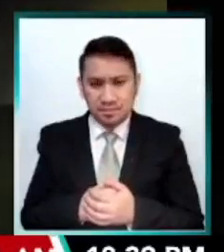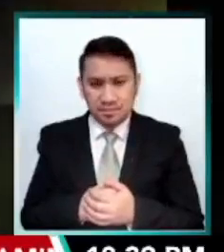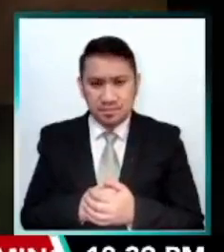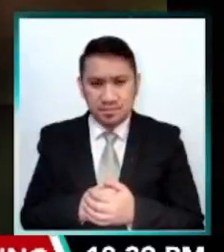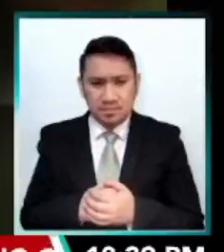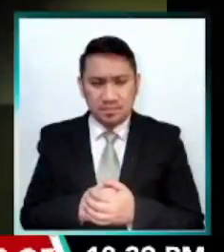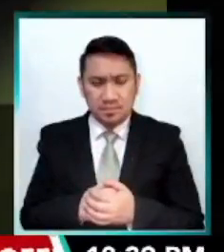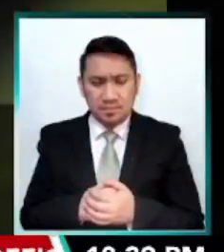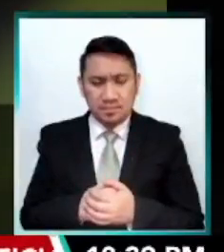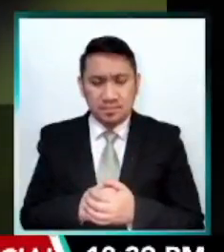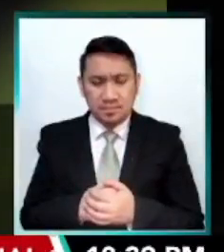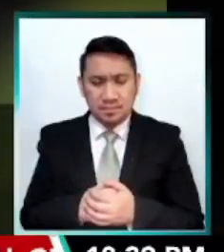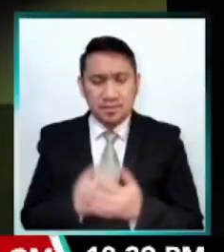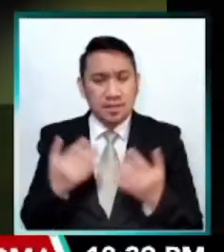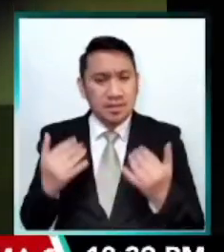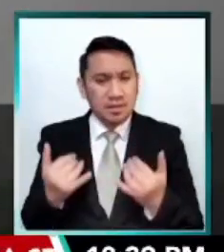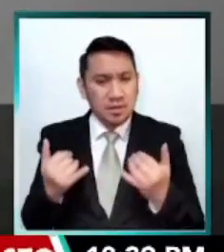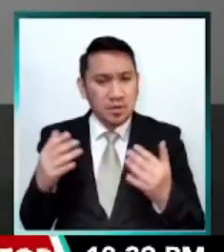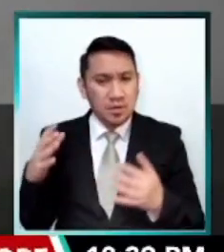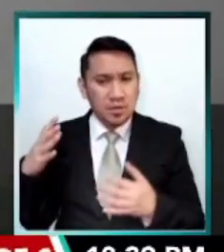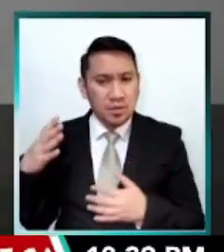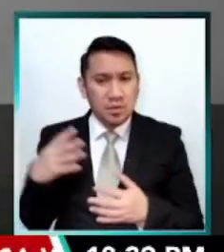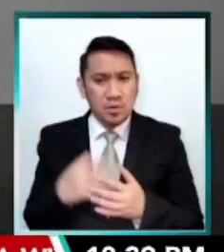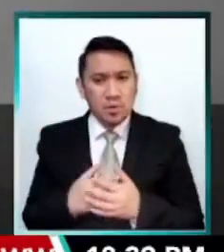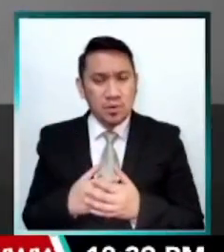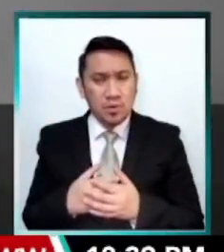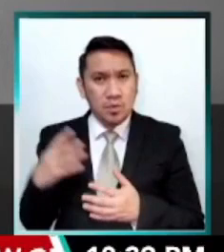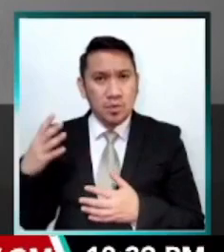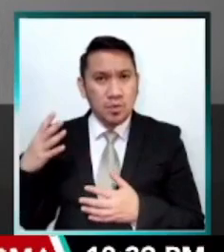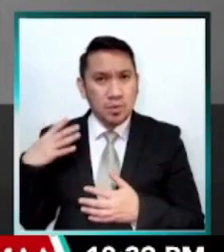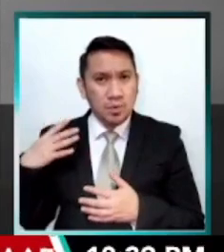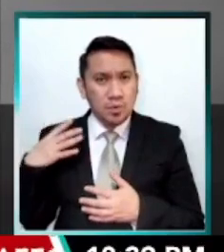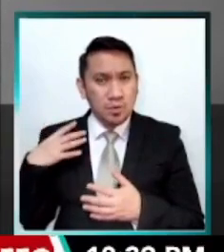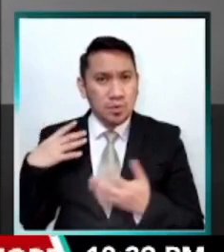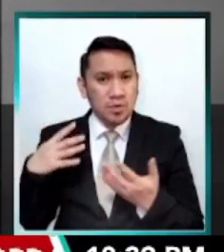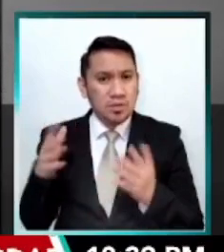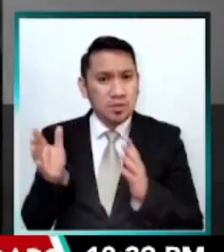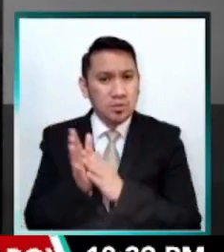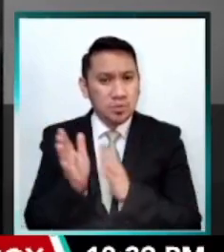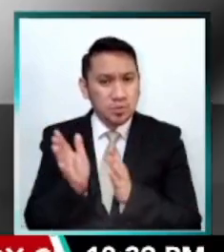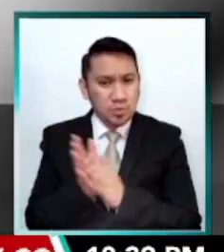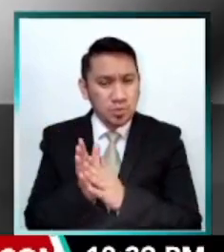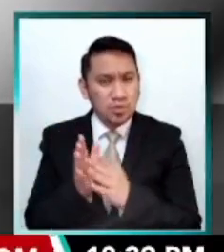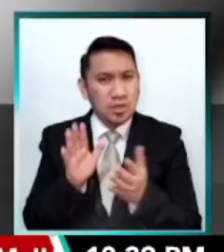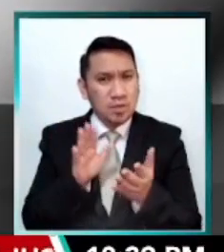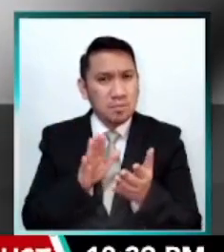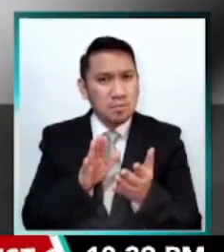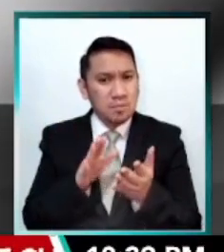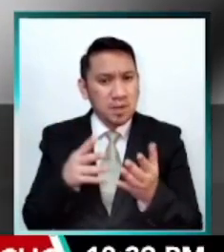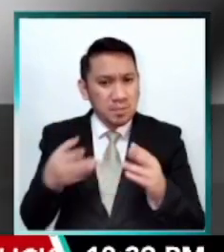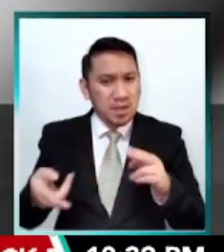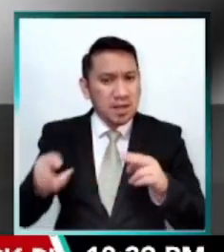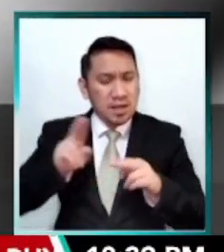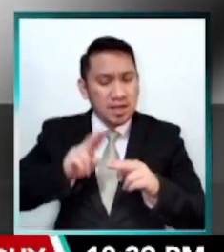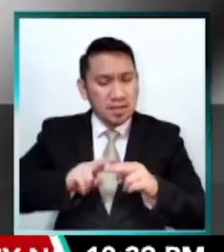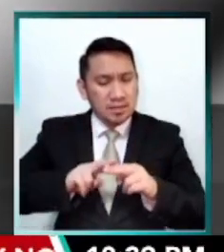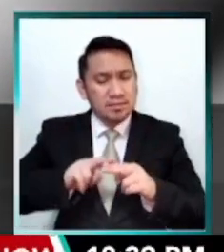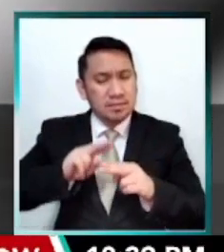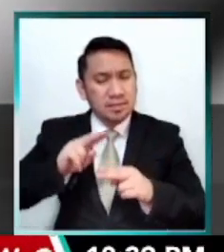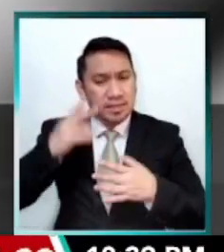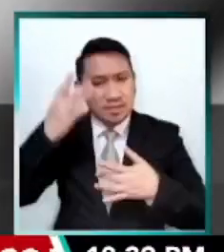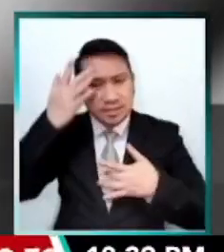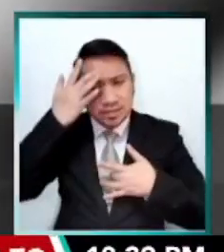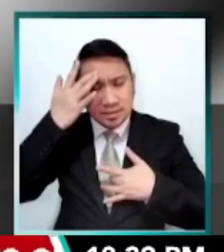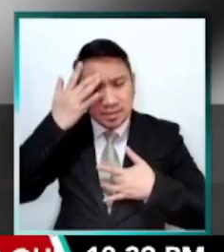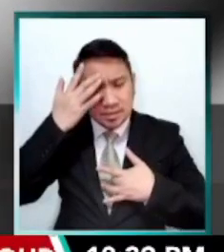cases. Hinihinalang hawahan sa paaralan ang dahilan na biglang pagtaas ng kaso. Ayon kay DOHOIC Maria